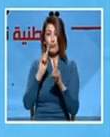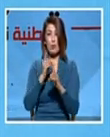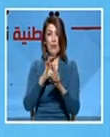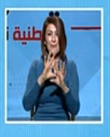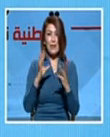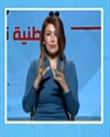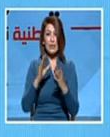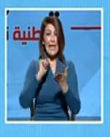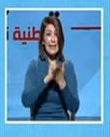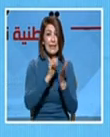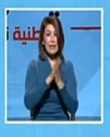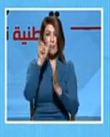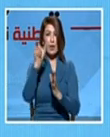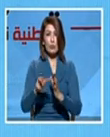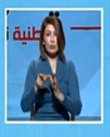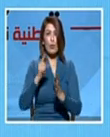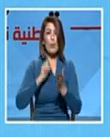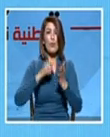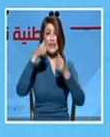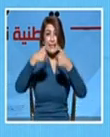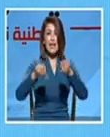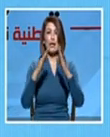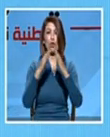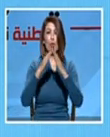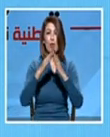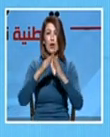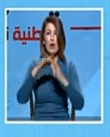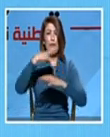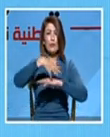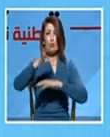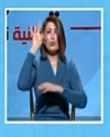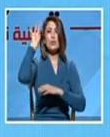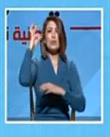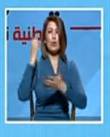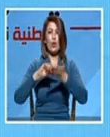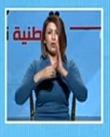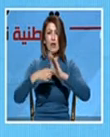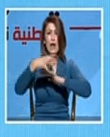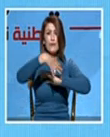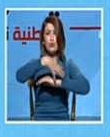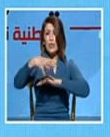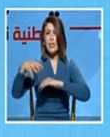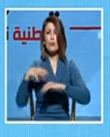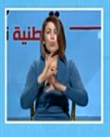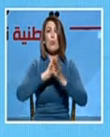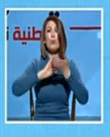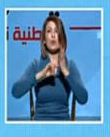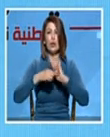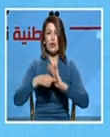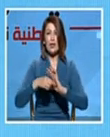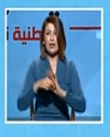قاعدين يطبقوا في الحجر الصحي مع الاسف في المناطق التونسيه الكل في تونس وضواحيها وفي الجنوب وفي برشا